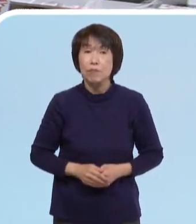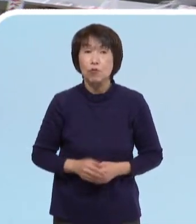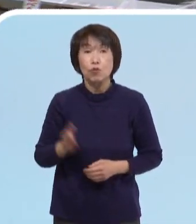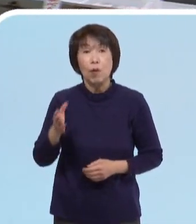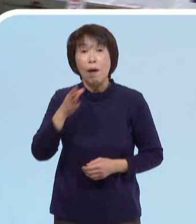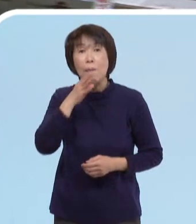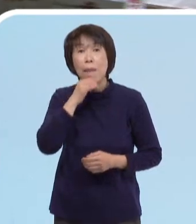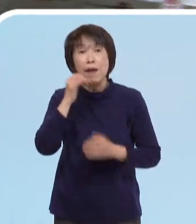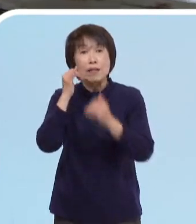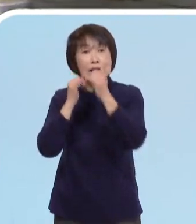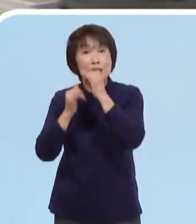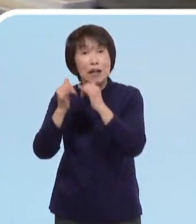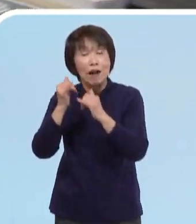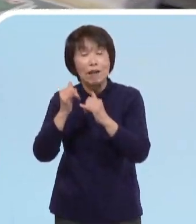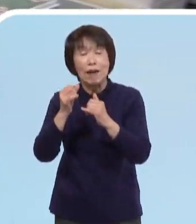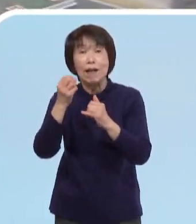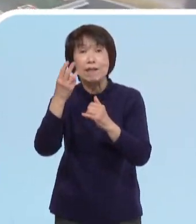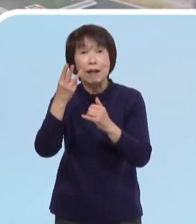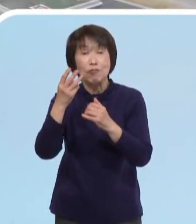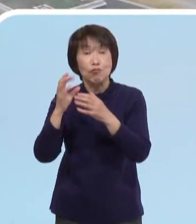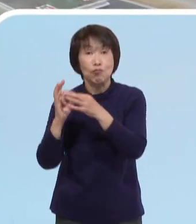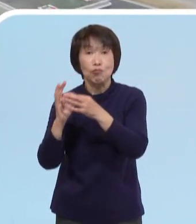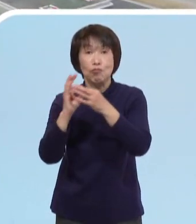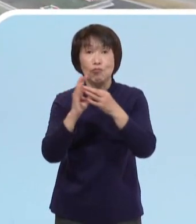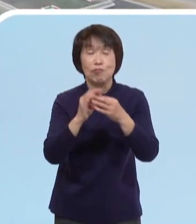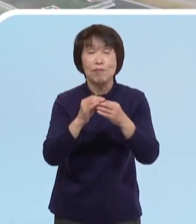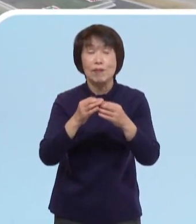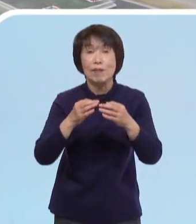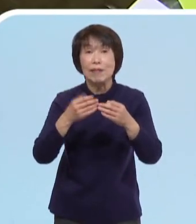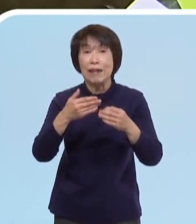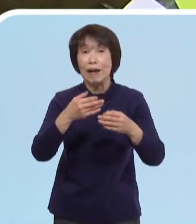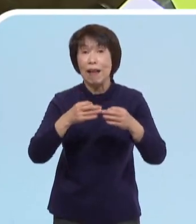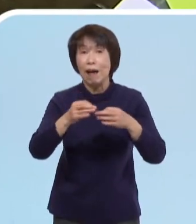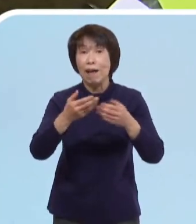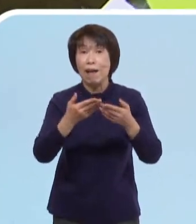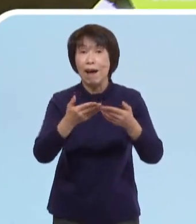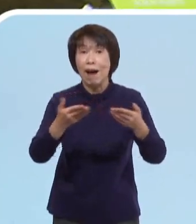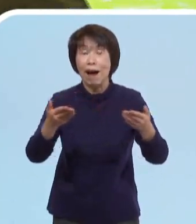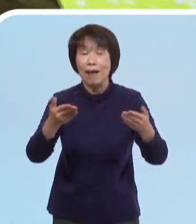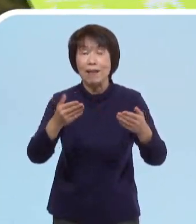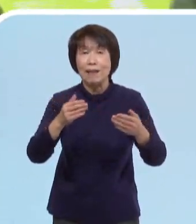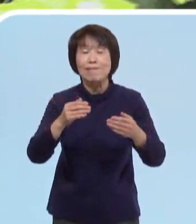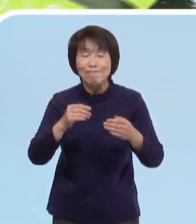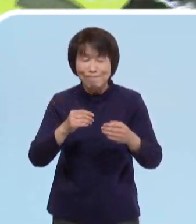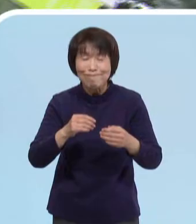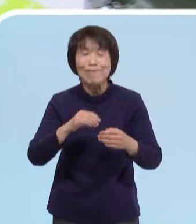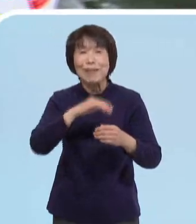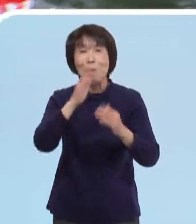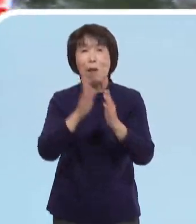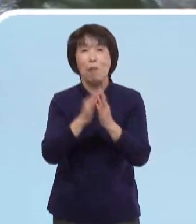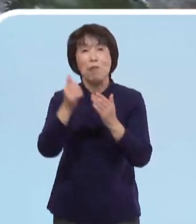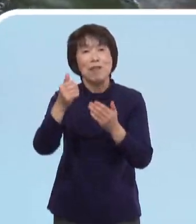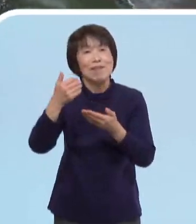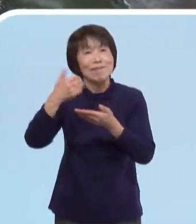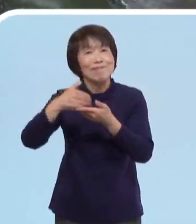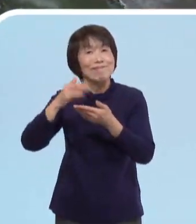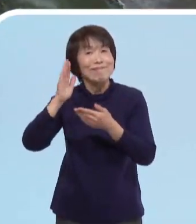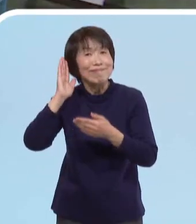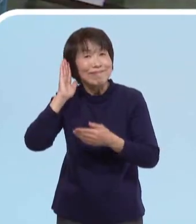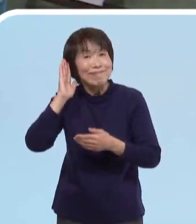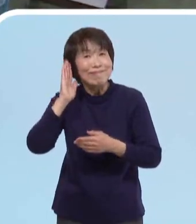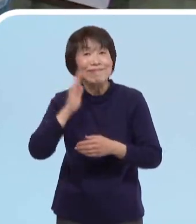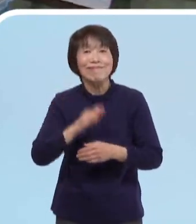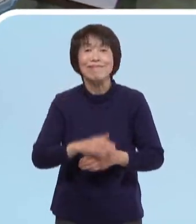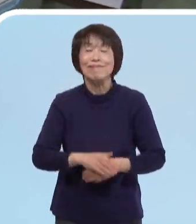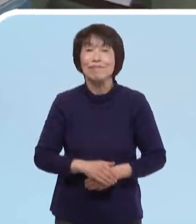明治時代から3代続くこちらの鮮魚店で、この道40年のベテラン山本さんにお話を伺いました。